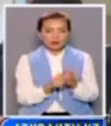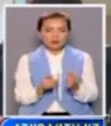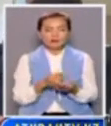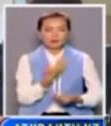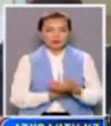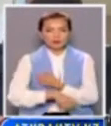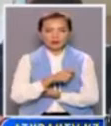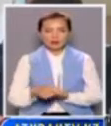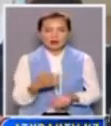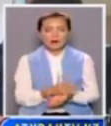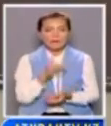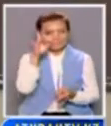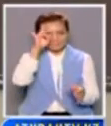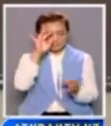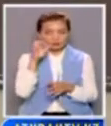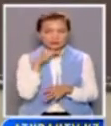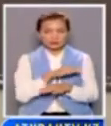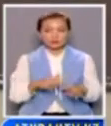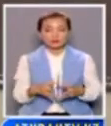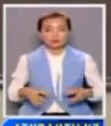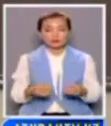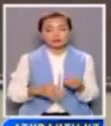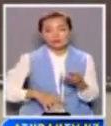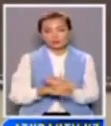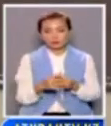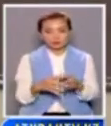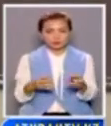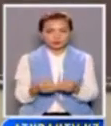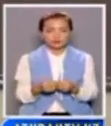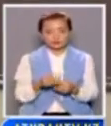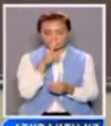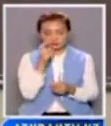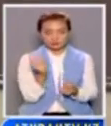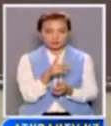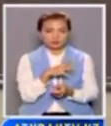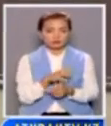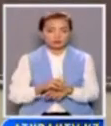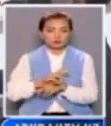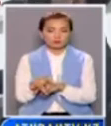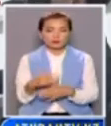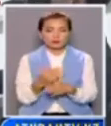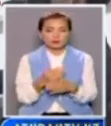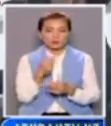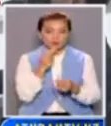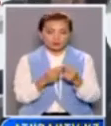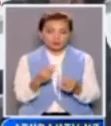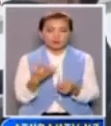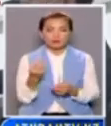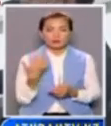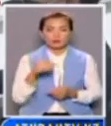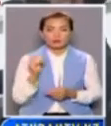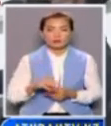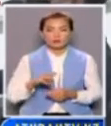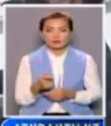ограниченными возможностями, малоимущие многодетные семьи и семьи с низкими доходами были обеспечены продуктовыми корзинами и